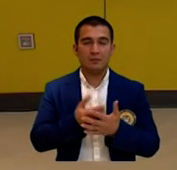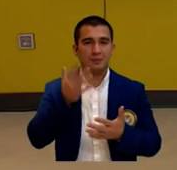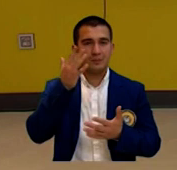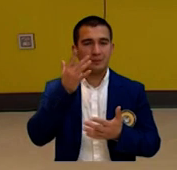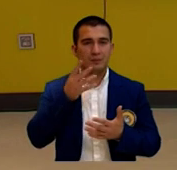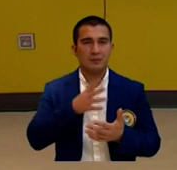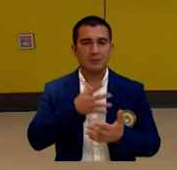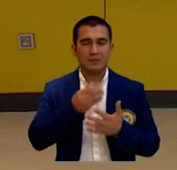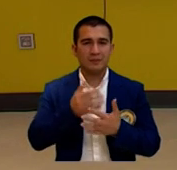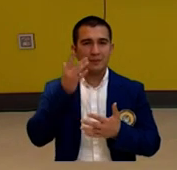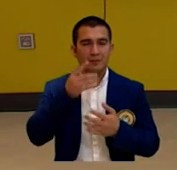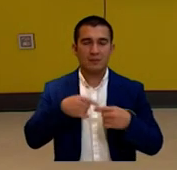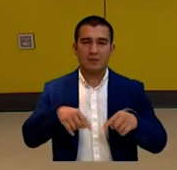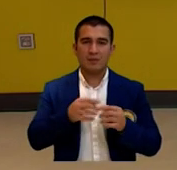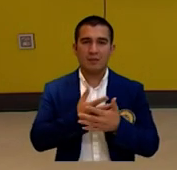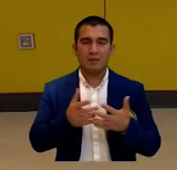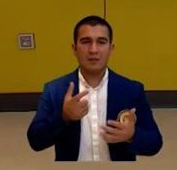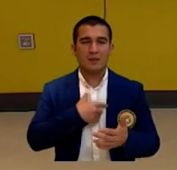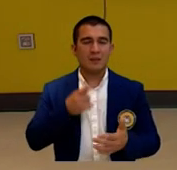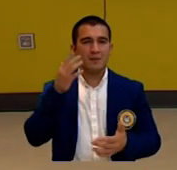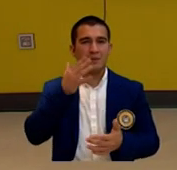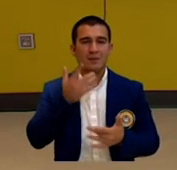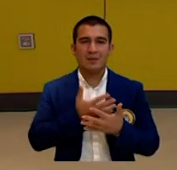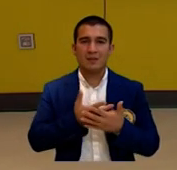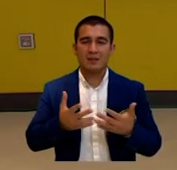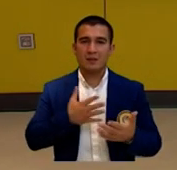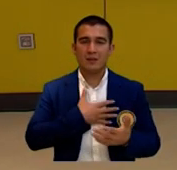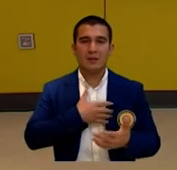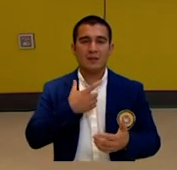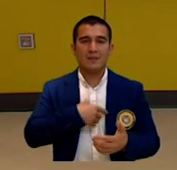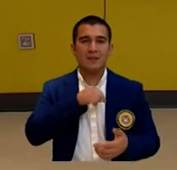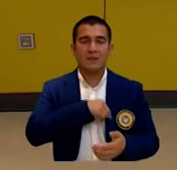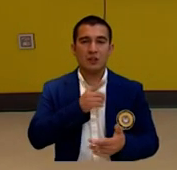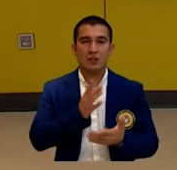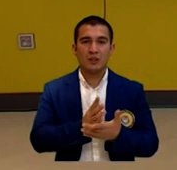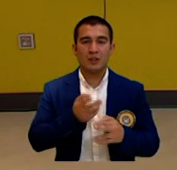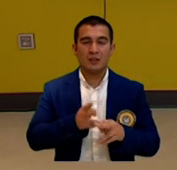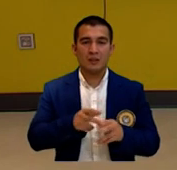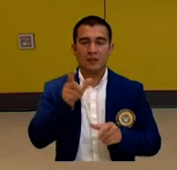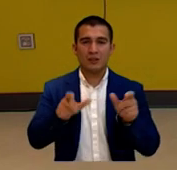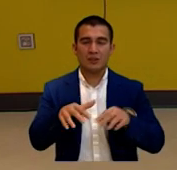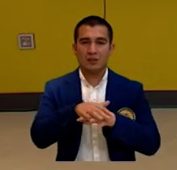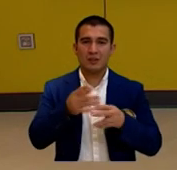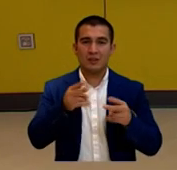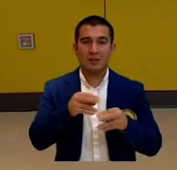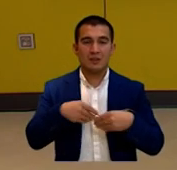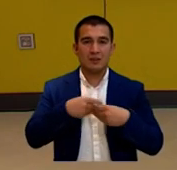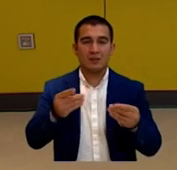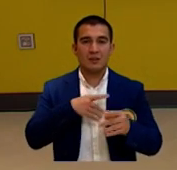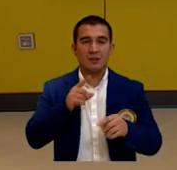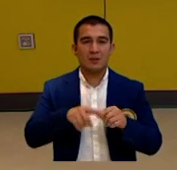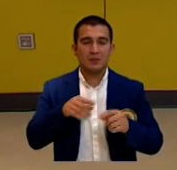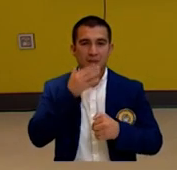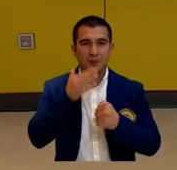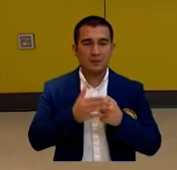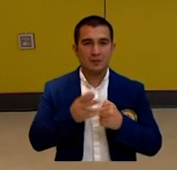g'oyalarini, o'z fikrlarini o'zlarining nasriy asarlari orqali xalqqa, xalq ichiga tezroq kirib borishi